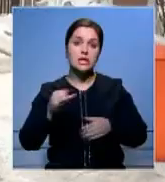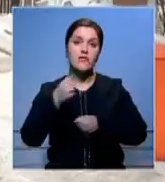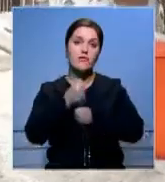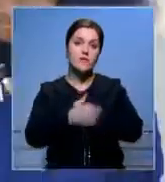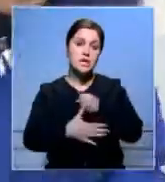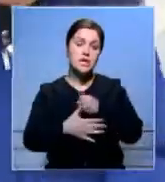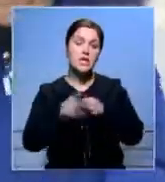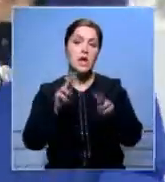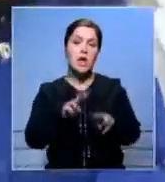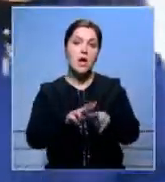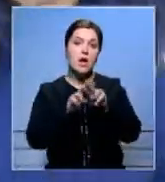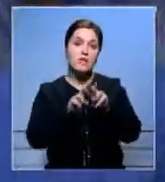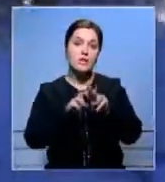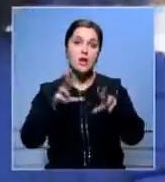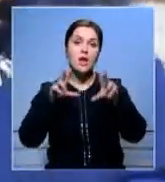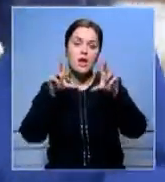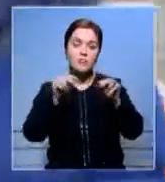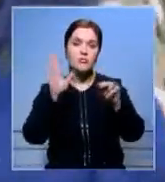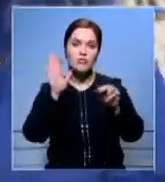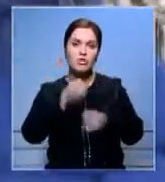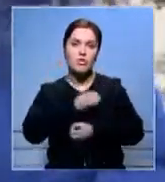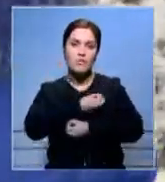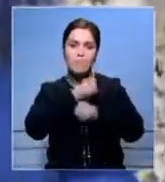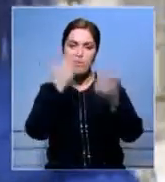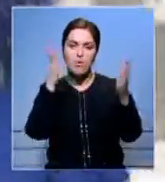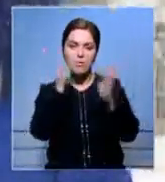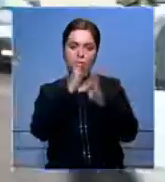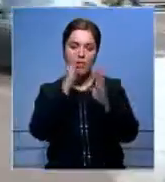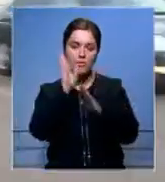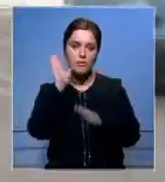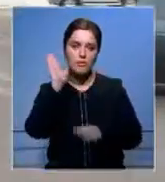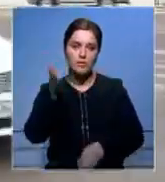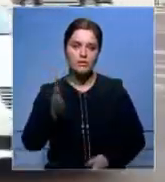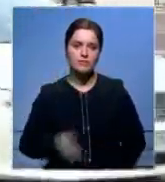будет здесь и в центре. А в Астане синоптики обещают ясную погоду.